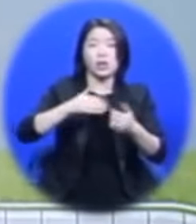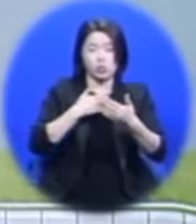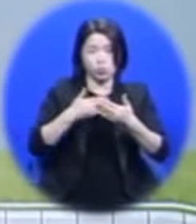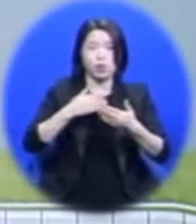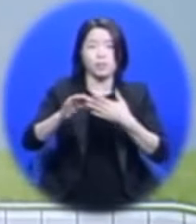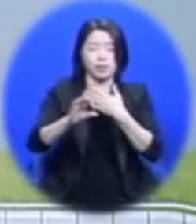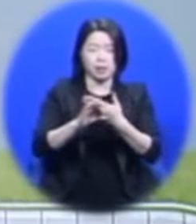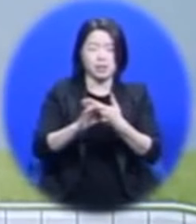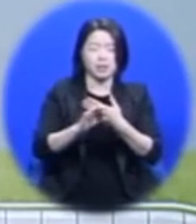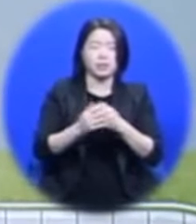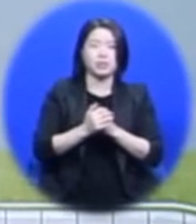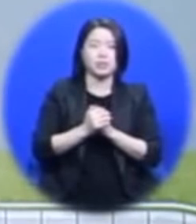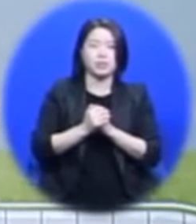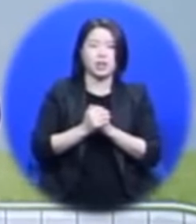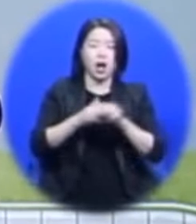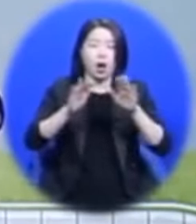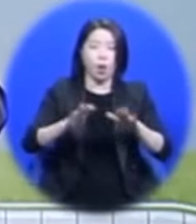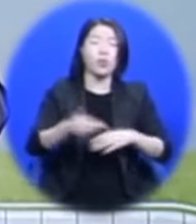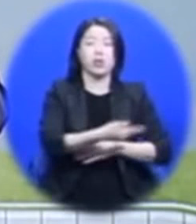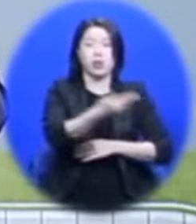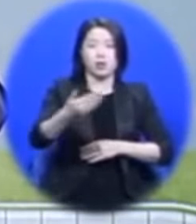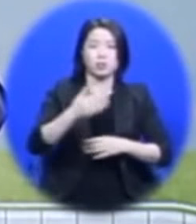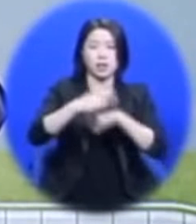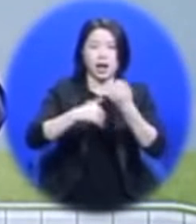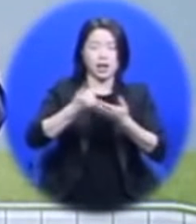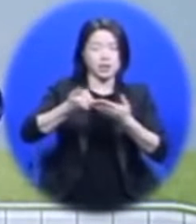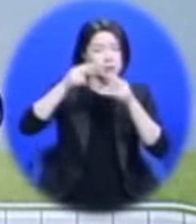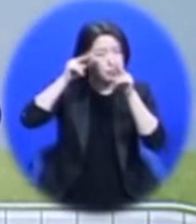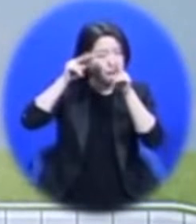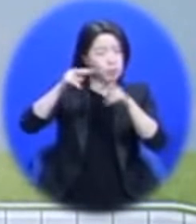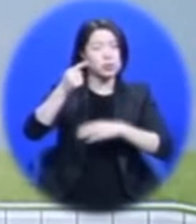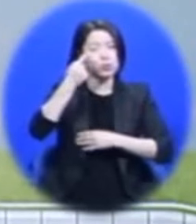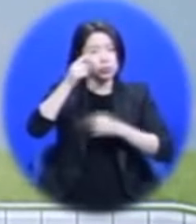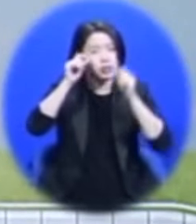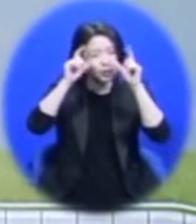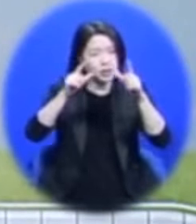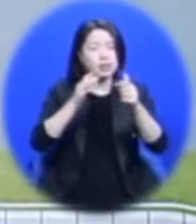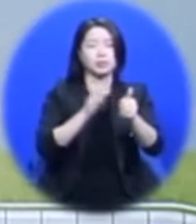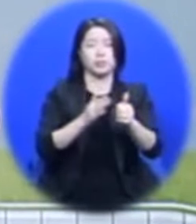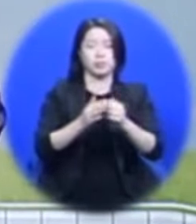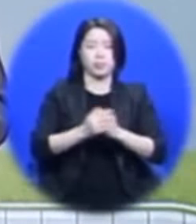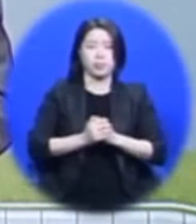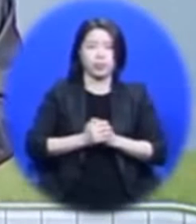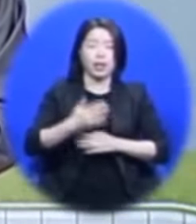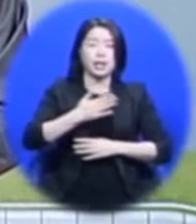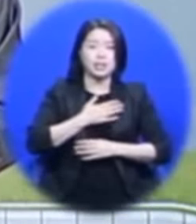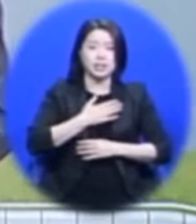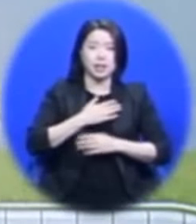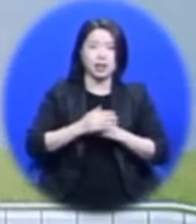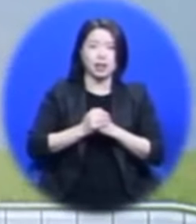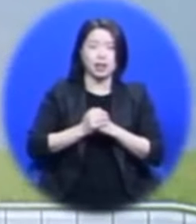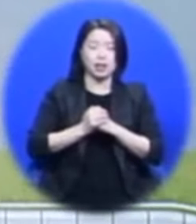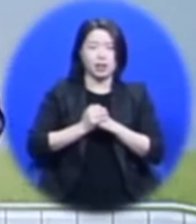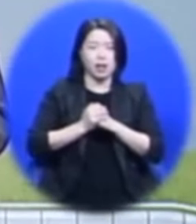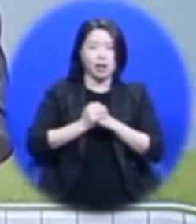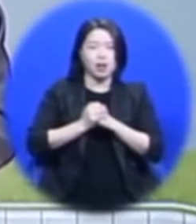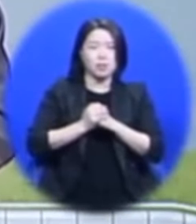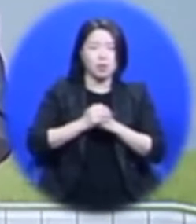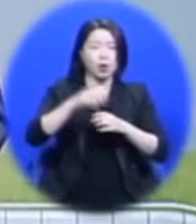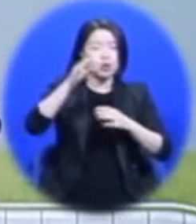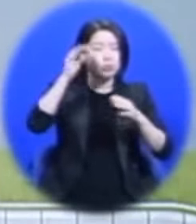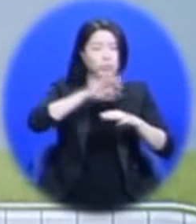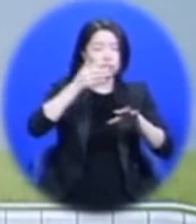하다면 오늘 여러분들이 하나님을 바라보는 눈을 뜨시기 바랍니다. 제가 유학생 수련회 코스타에